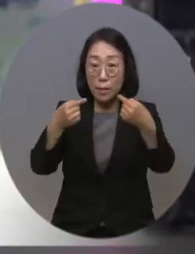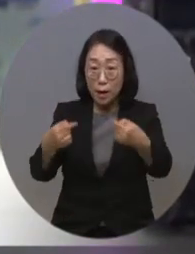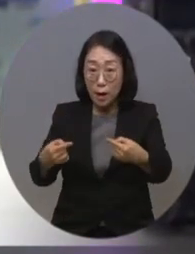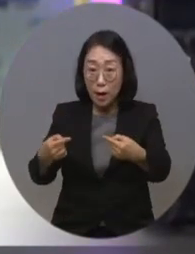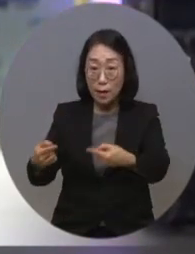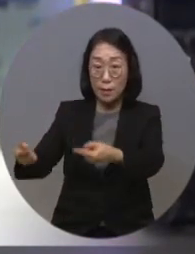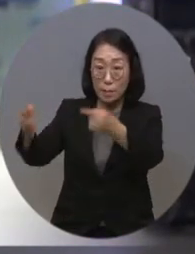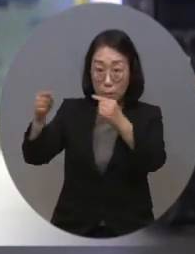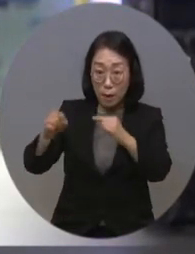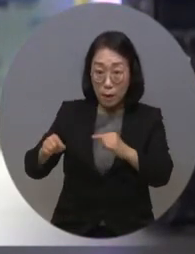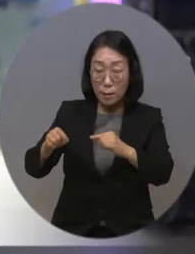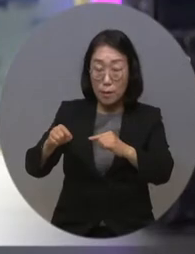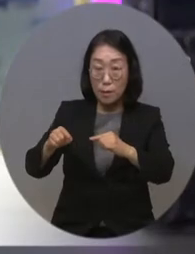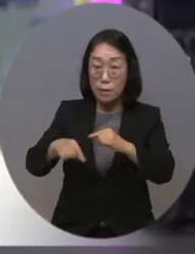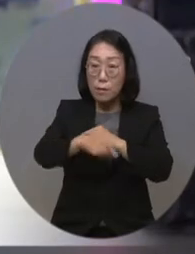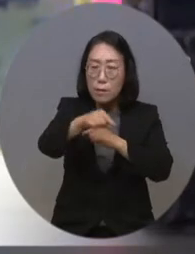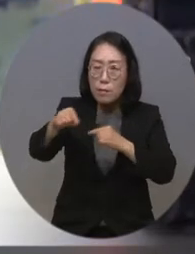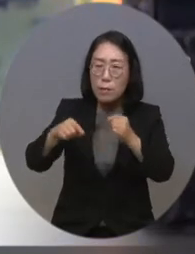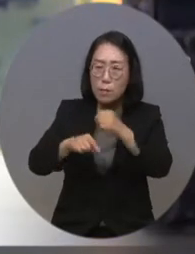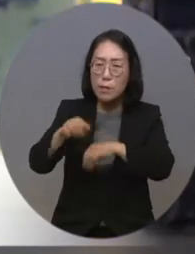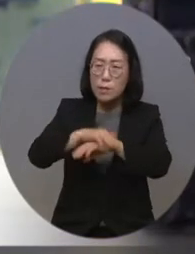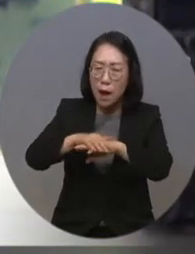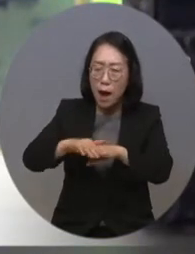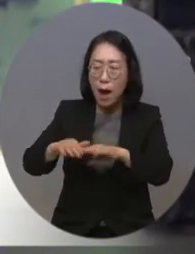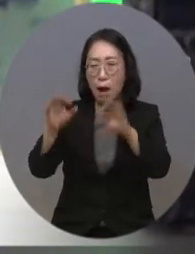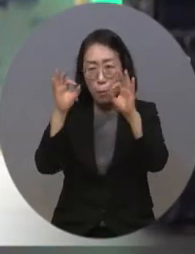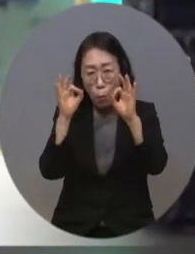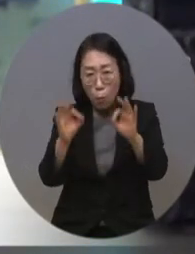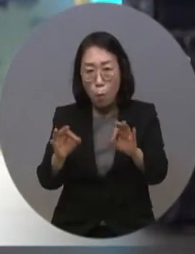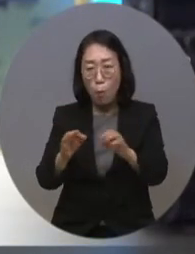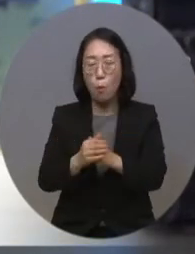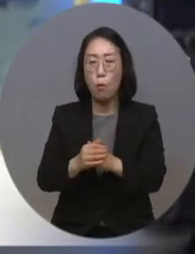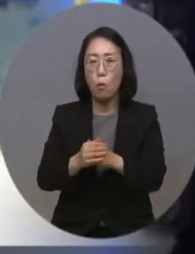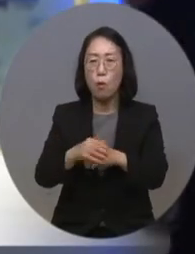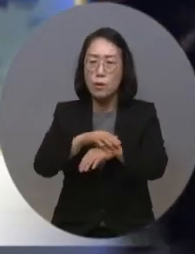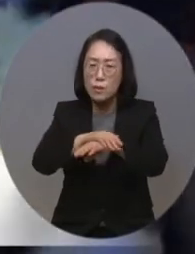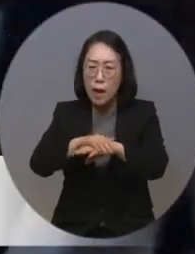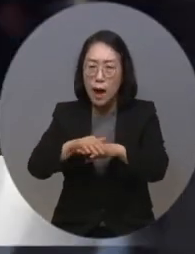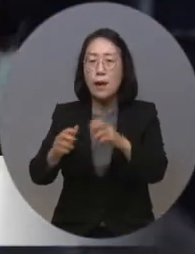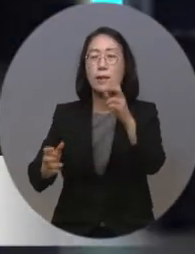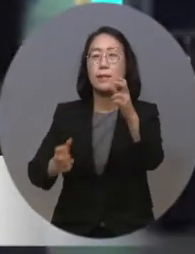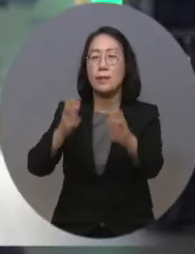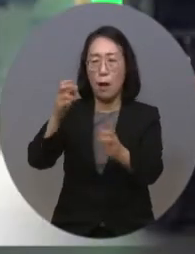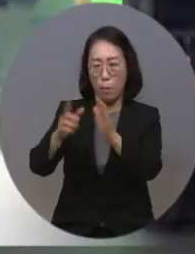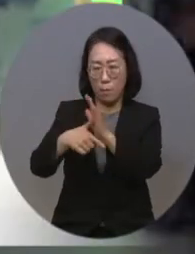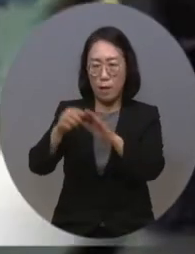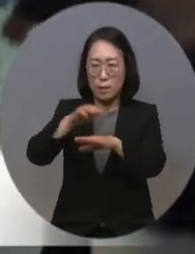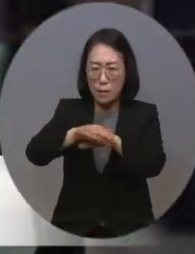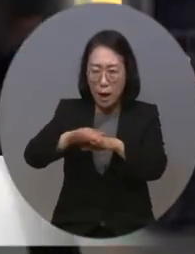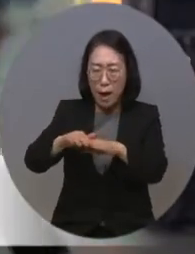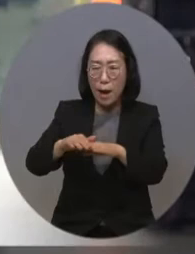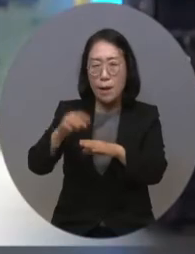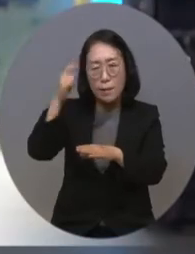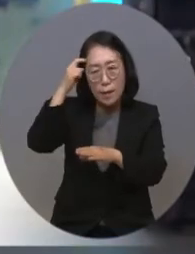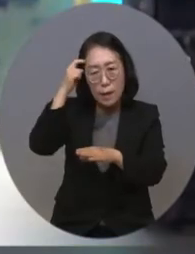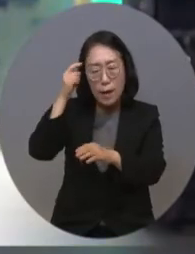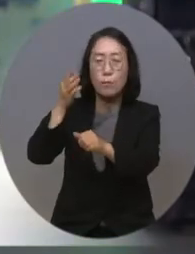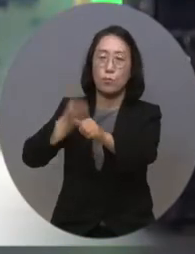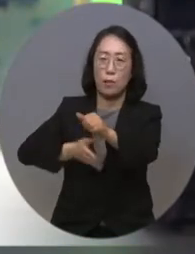잘 아시고 앞으로 모든 역점 저그 지시를 부정적입니다